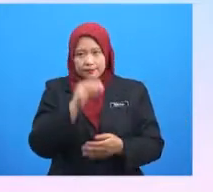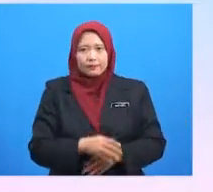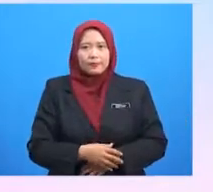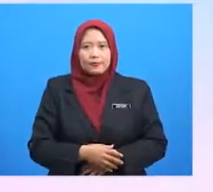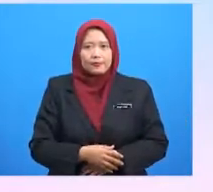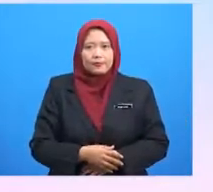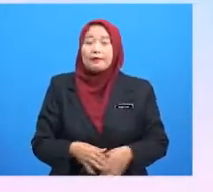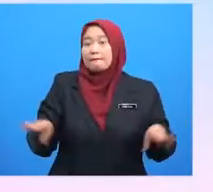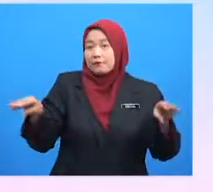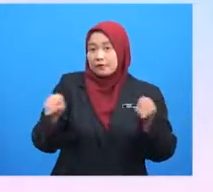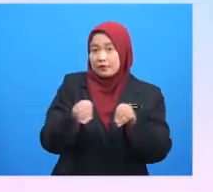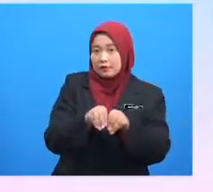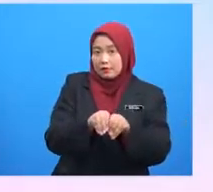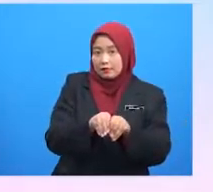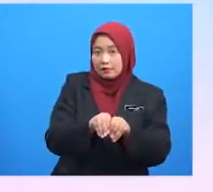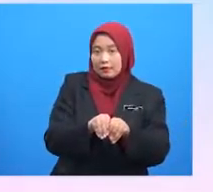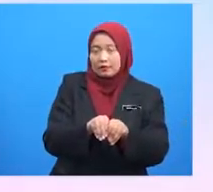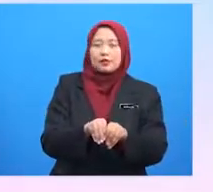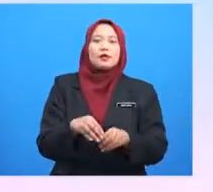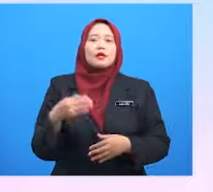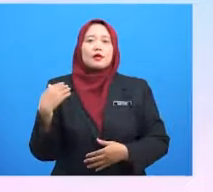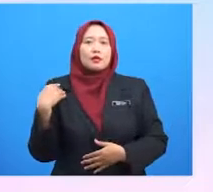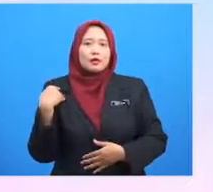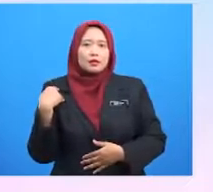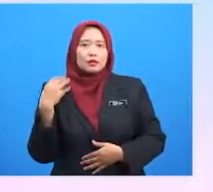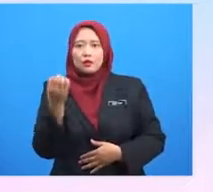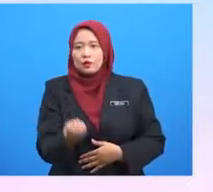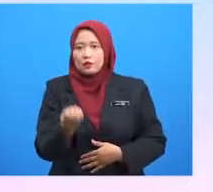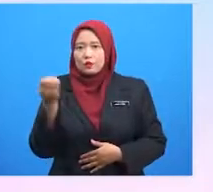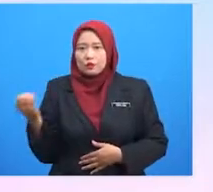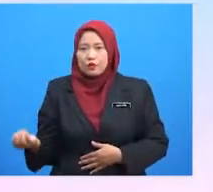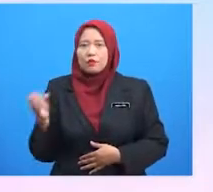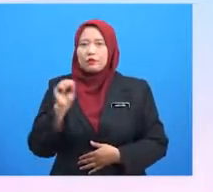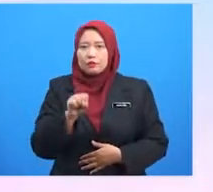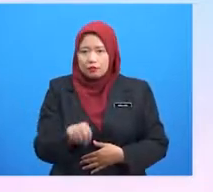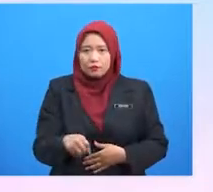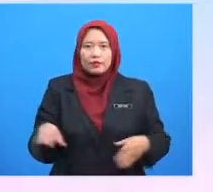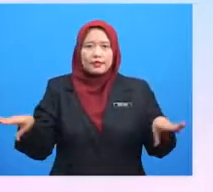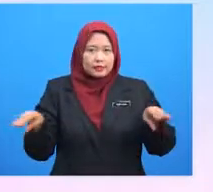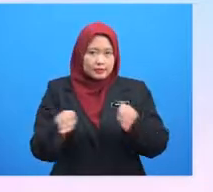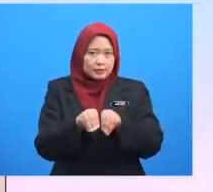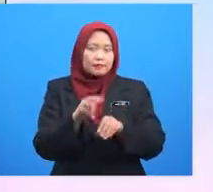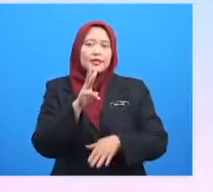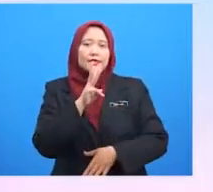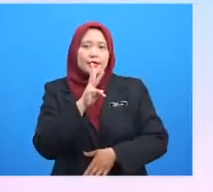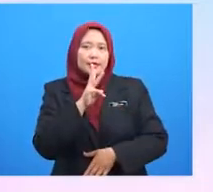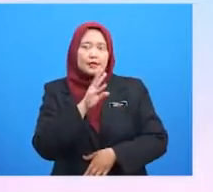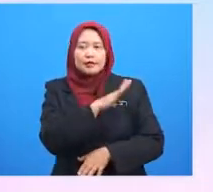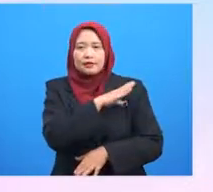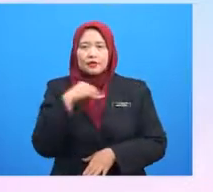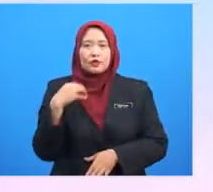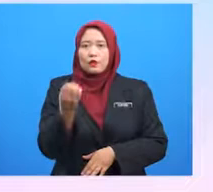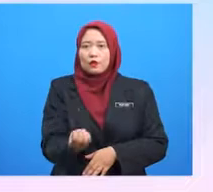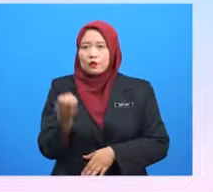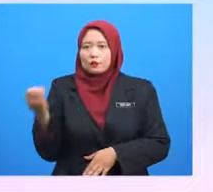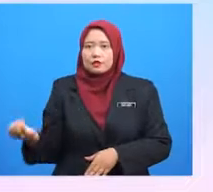Penyerapan terdiri daripada objek yang boleh menyerap air dan objek yang tidak boleh menyerap